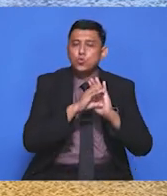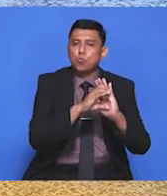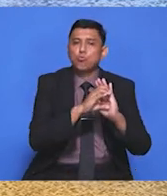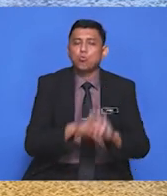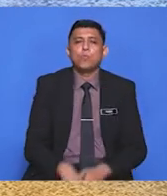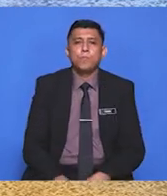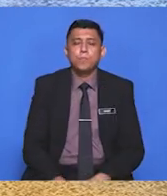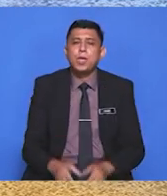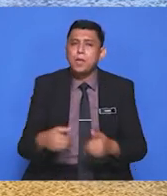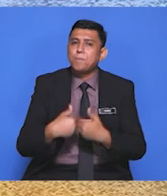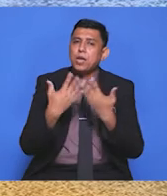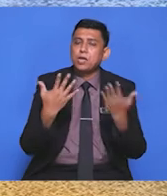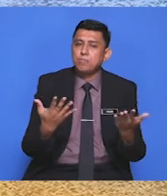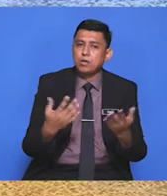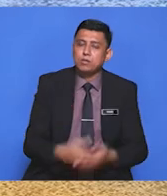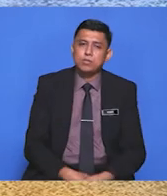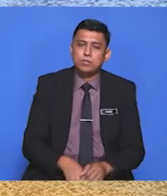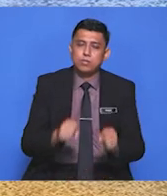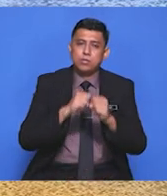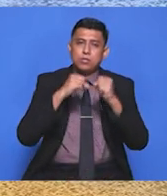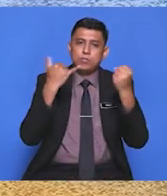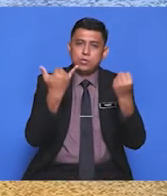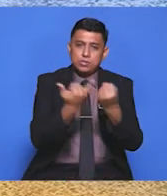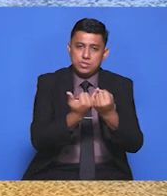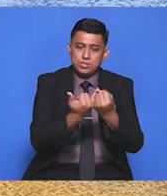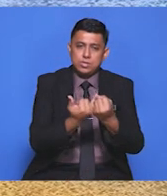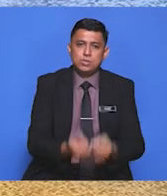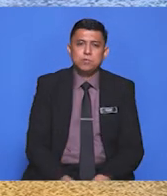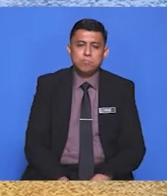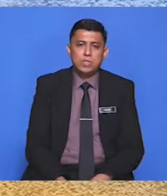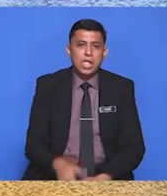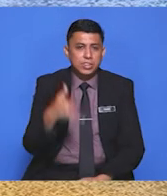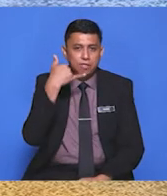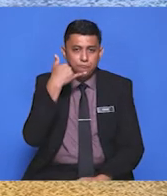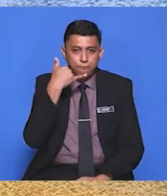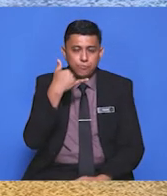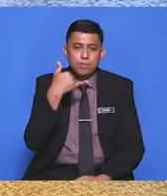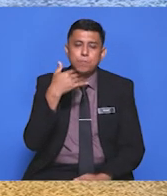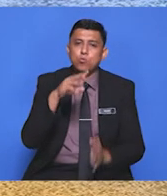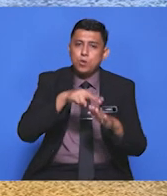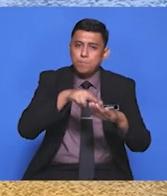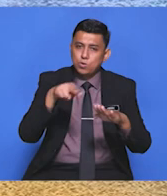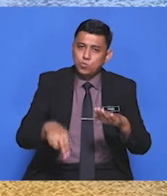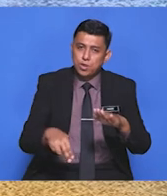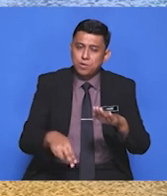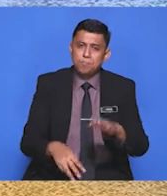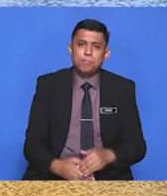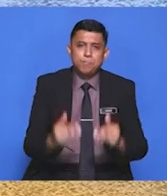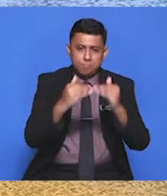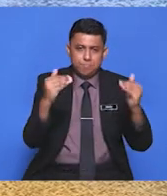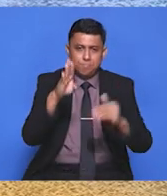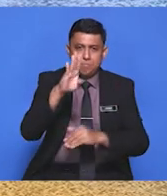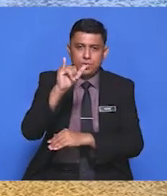kita lihat bagaimana syarikat telekomunikasi di negara kita menurunkan kadar